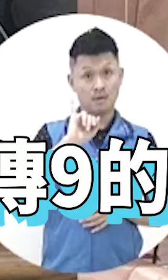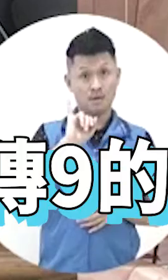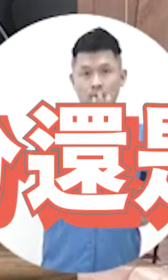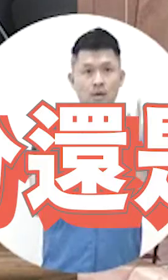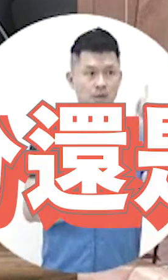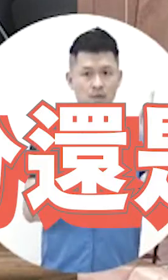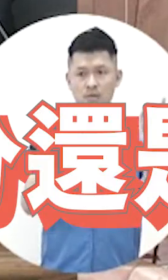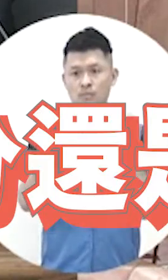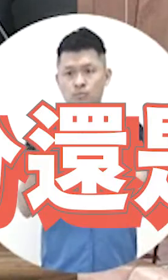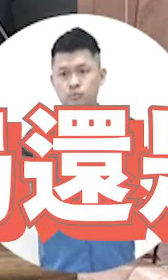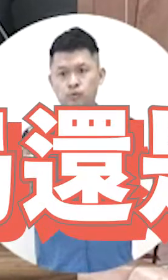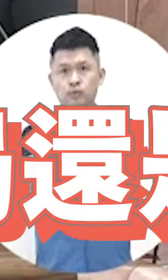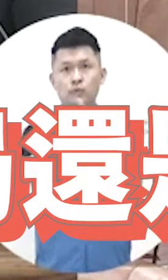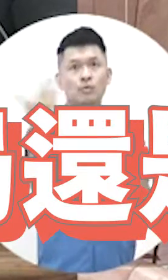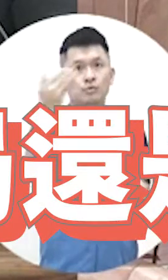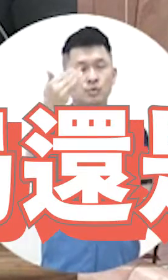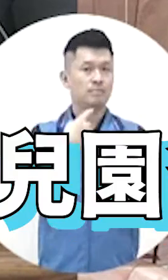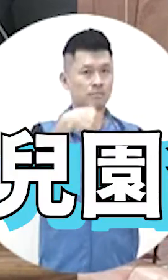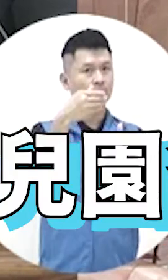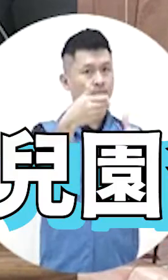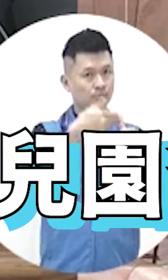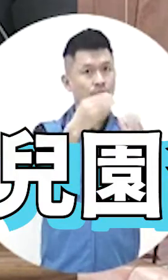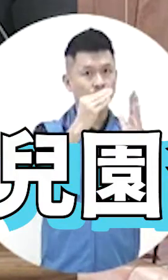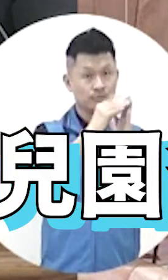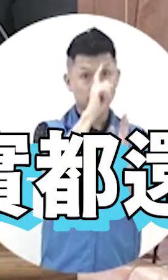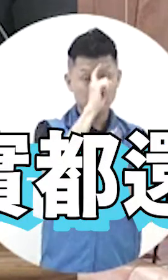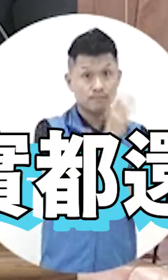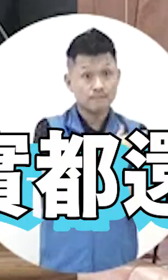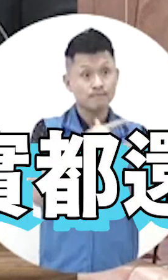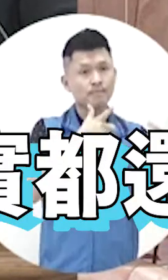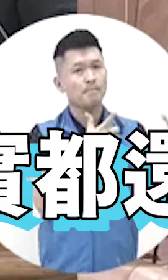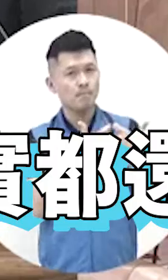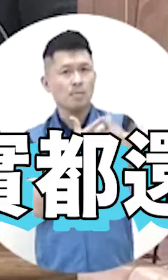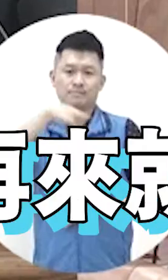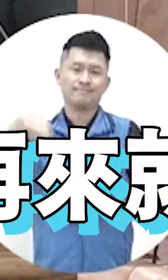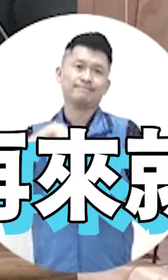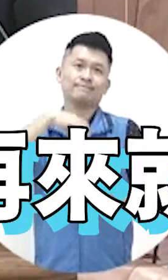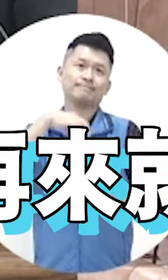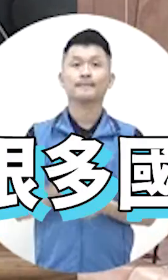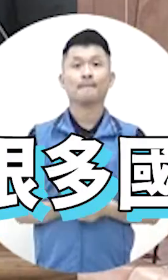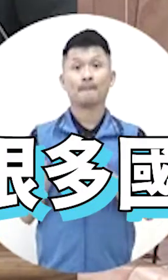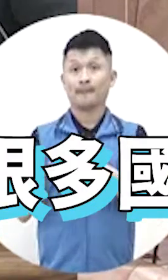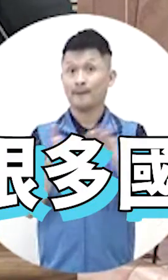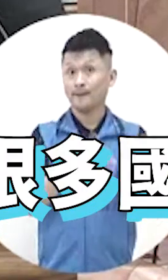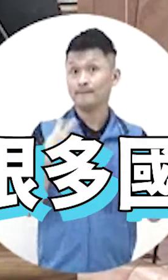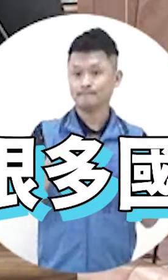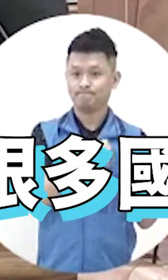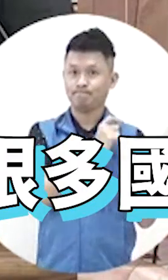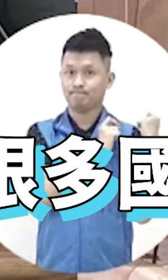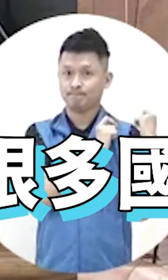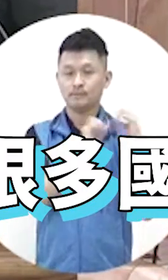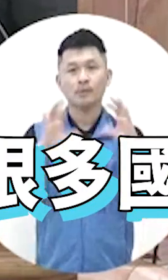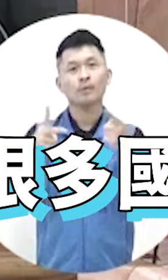会就不高了。这个部分还是要落实，我就教育局还是要去希望那个幼儿园多配合了。大家其实都还蛮担心。那再来就是我最近也接到很多